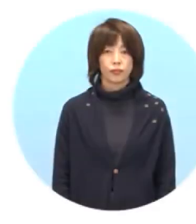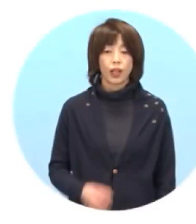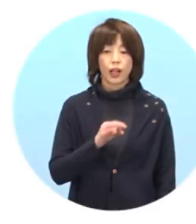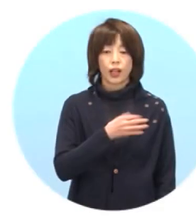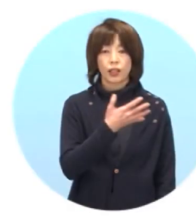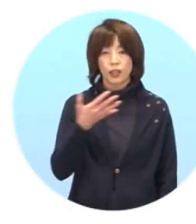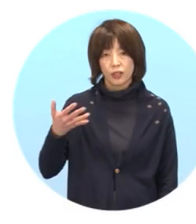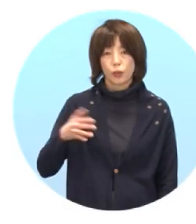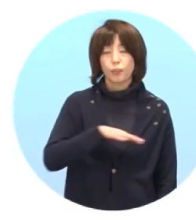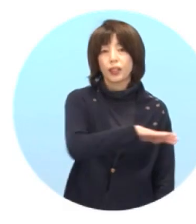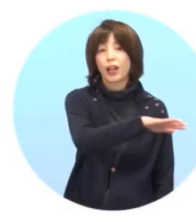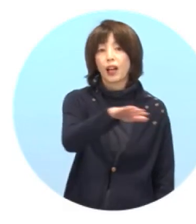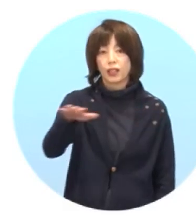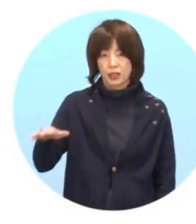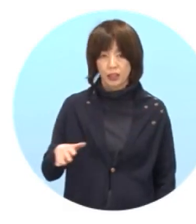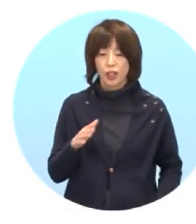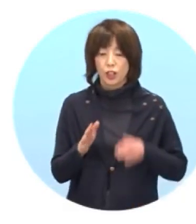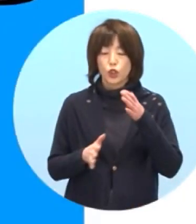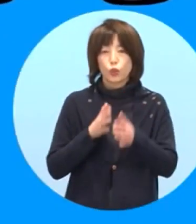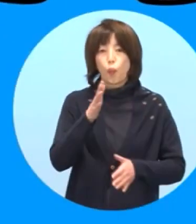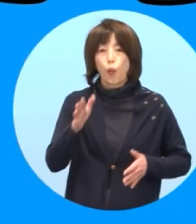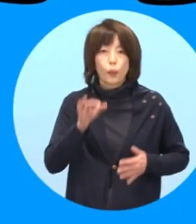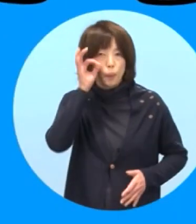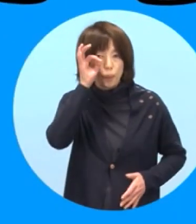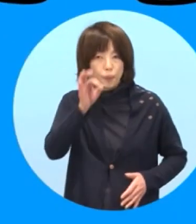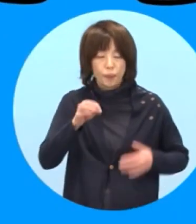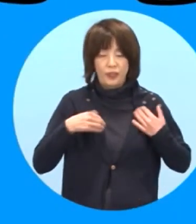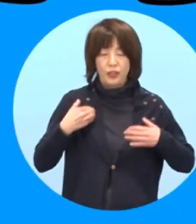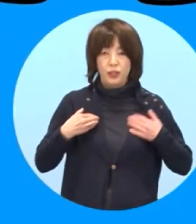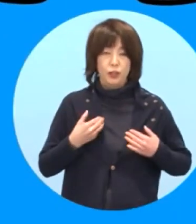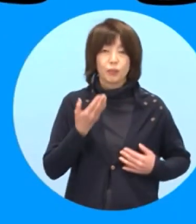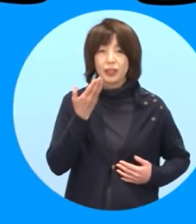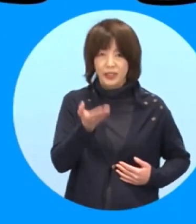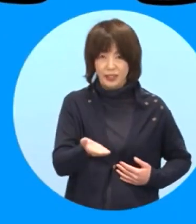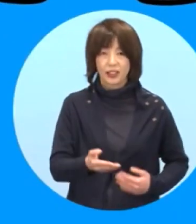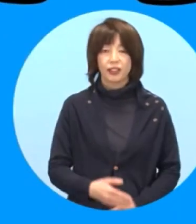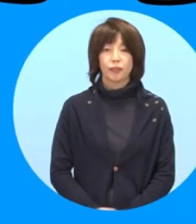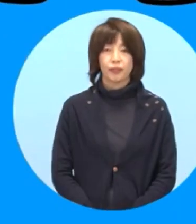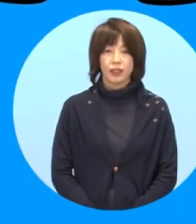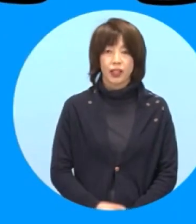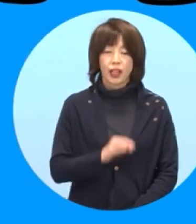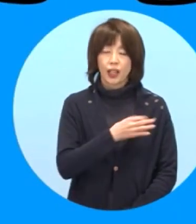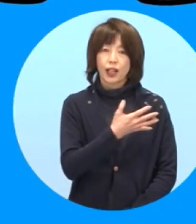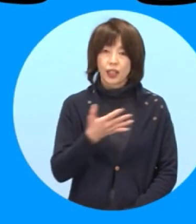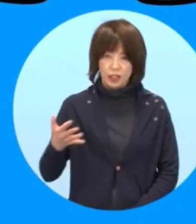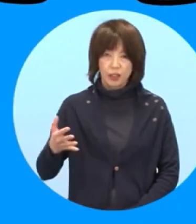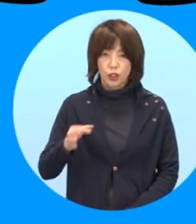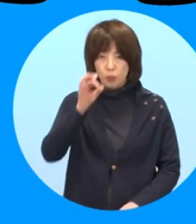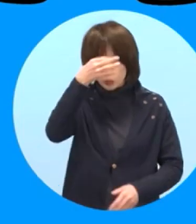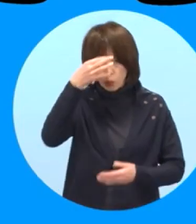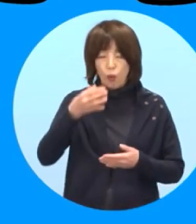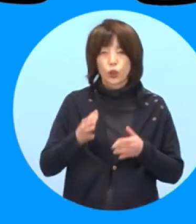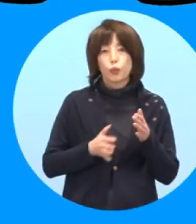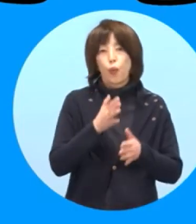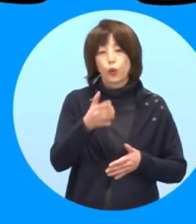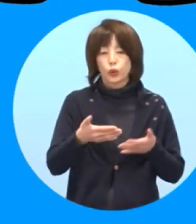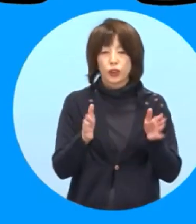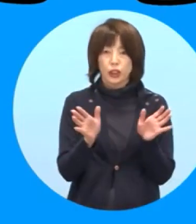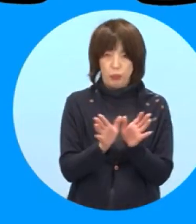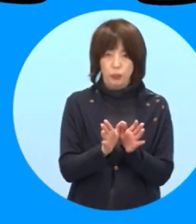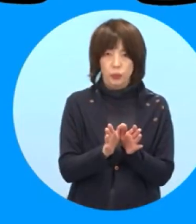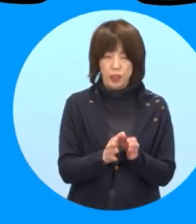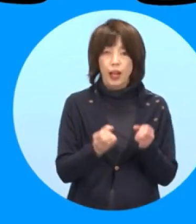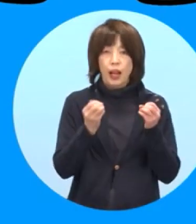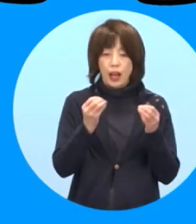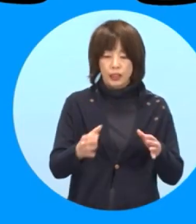金沢の皆さん、スポーツ観戦を楽しんでますか？金沢のプロスポーツチームは新しいシー